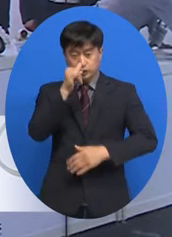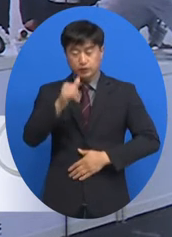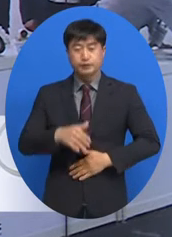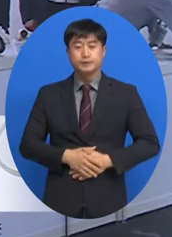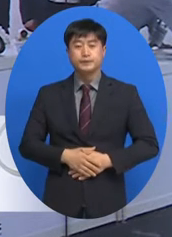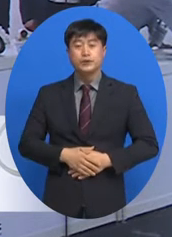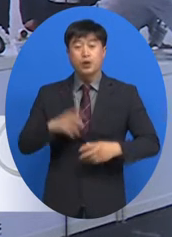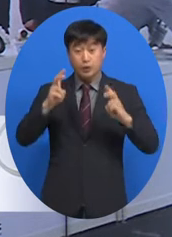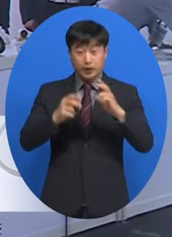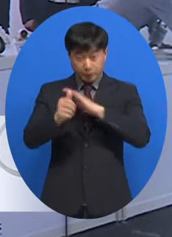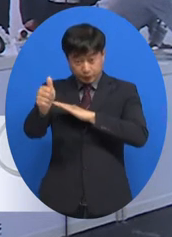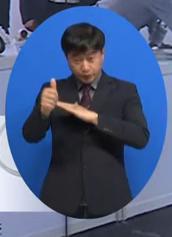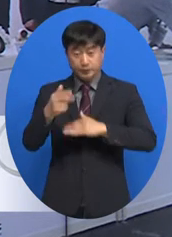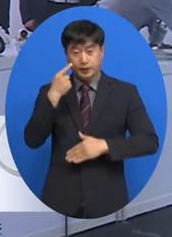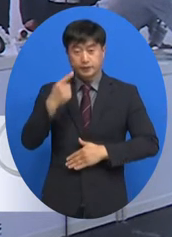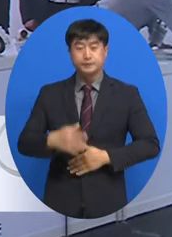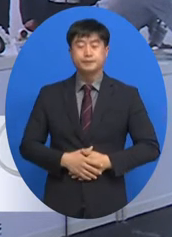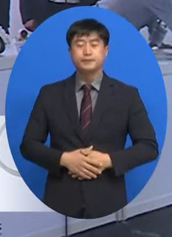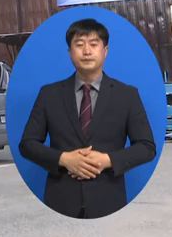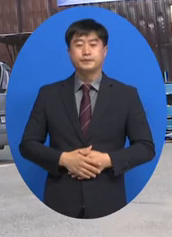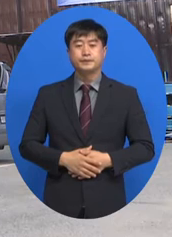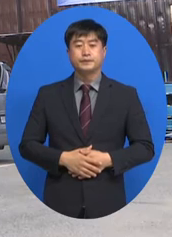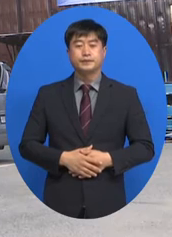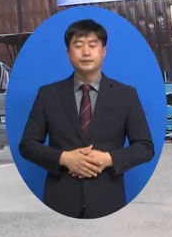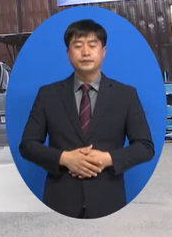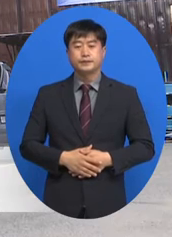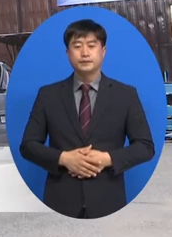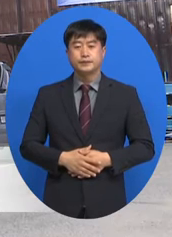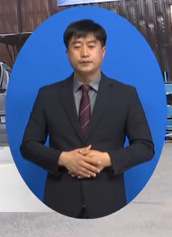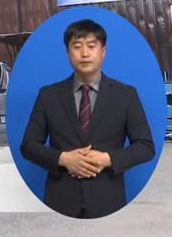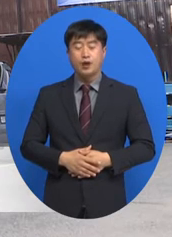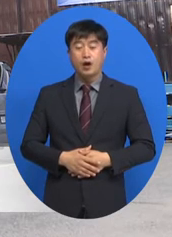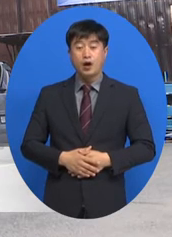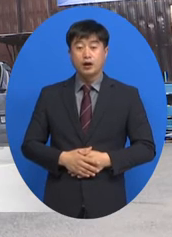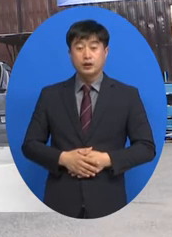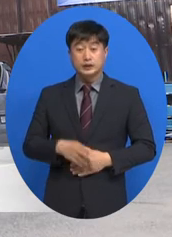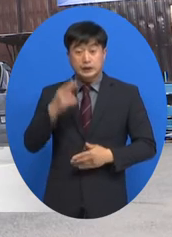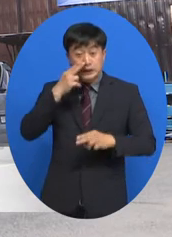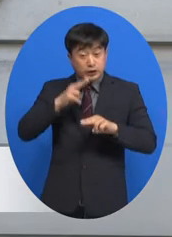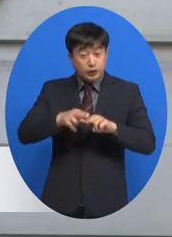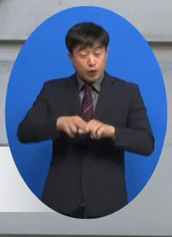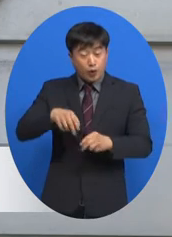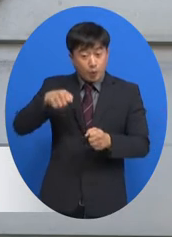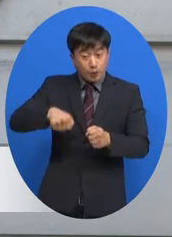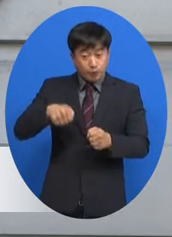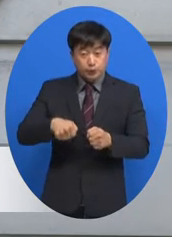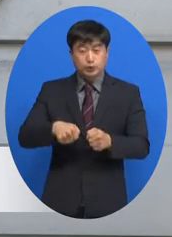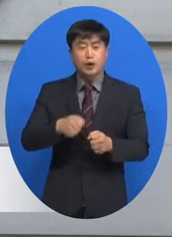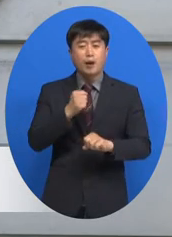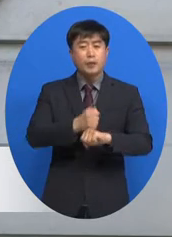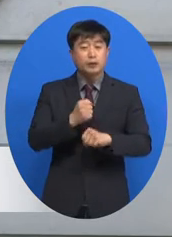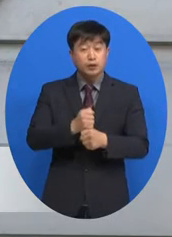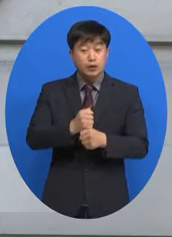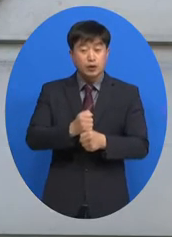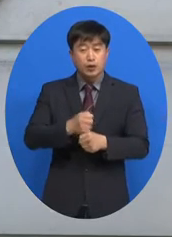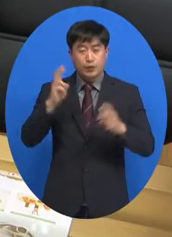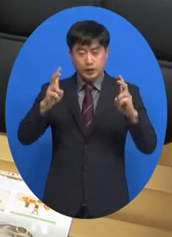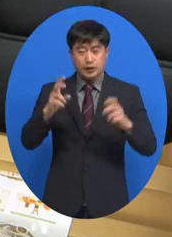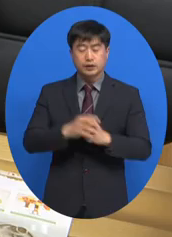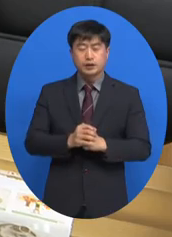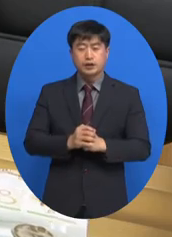자동차 부품업체로 함께 가보시죠 연료펌프를 비롯한 자동차 부품을 제조하는 돈의 한